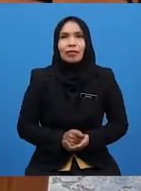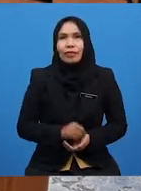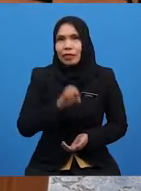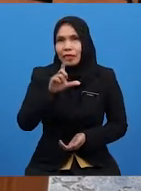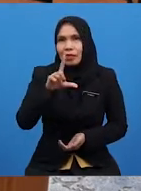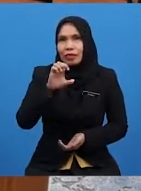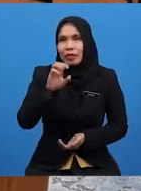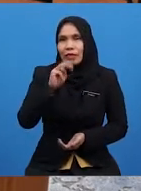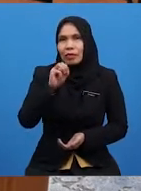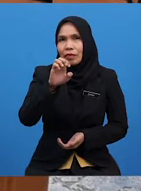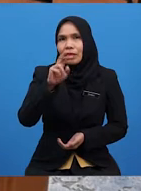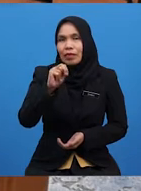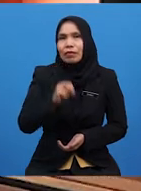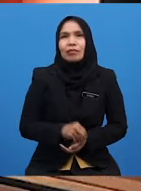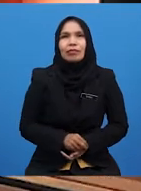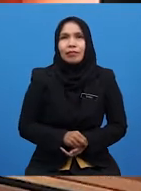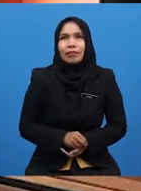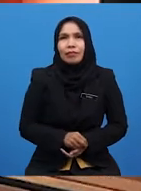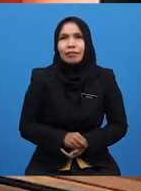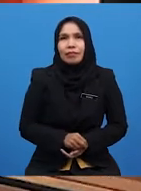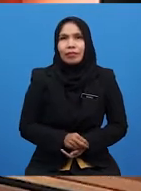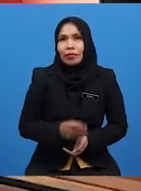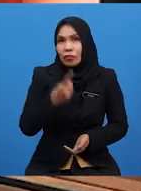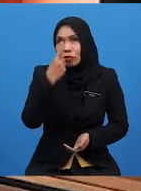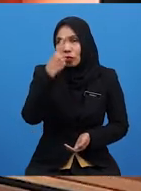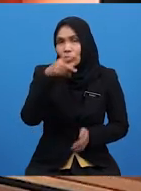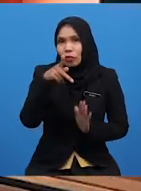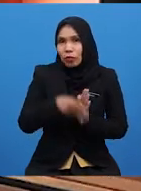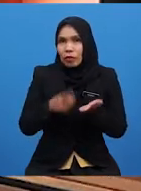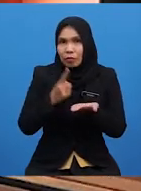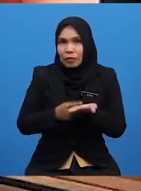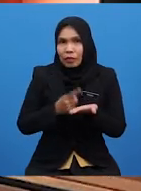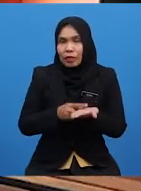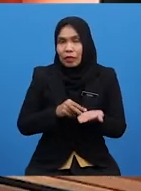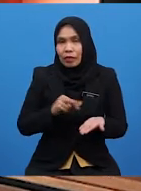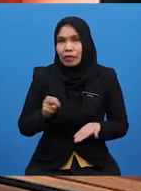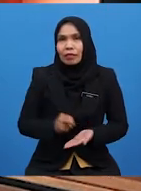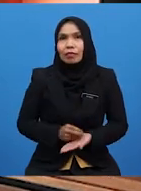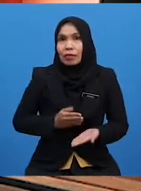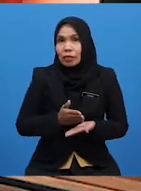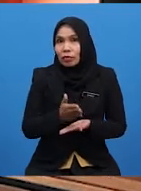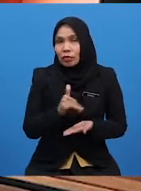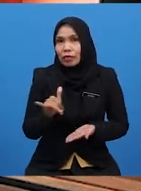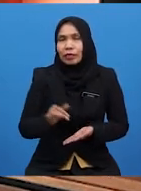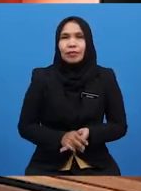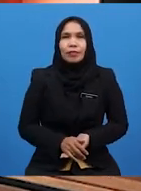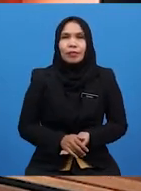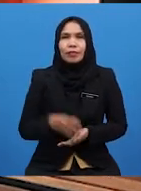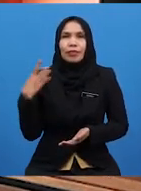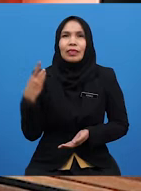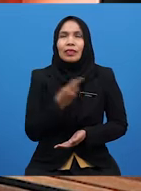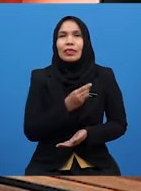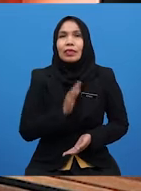hari ke bentuk hiasan dalaman untuk perbincangan seterusnya kita akan membicarakan mengenai